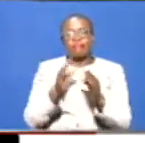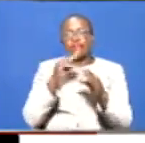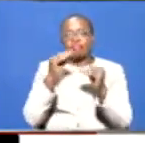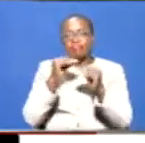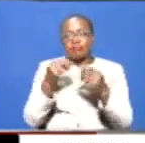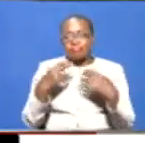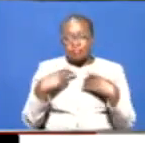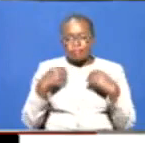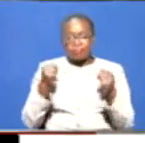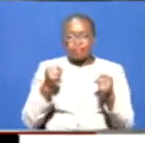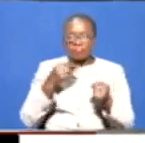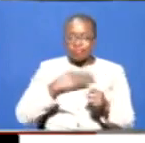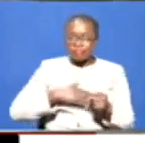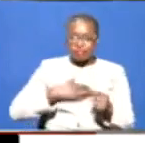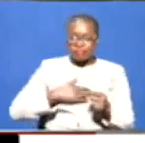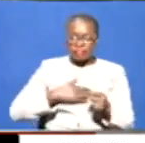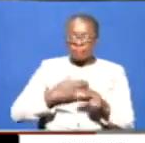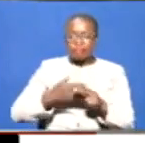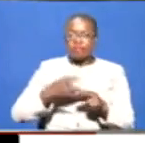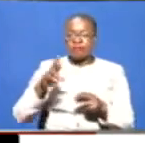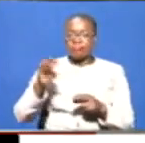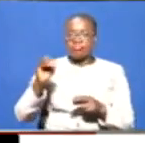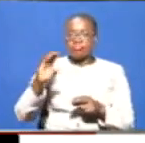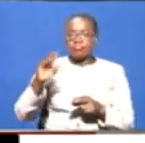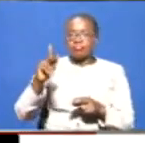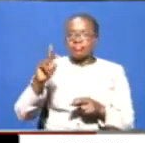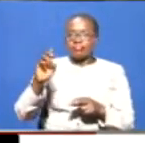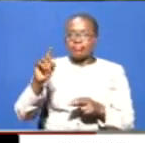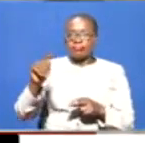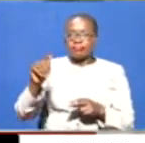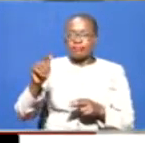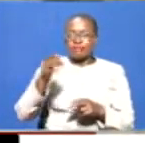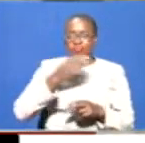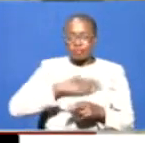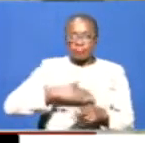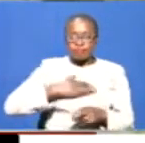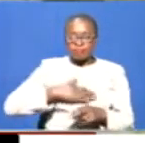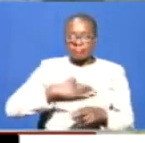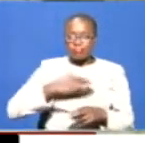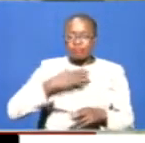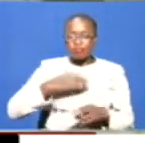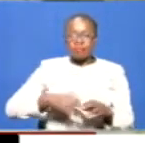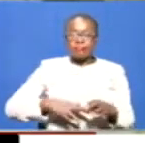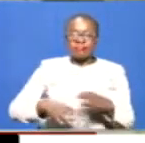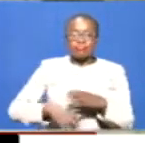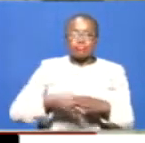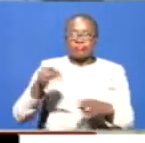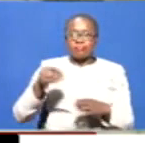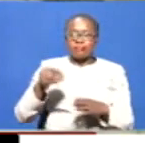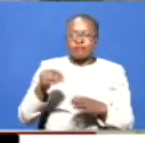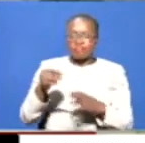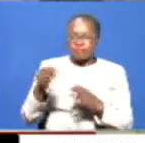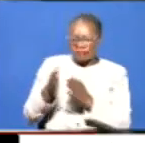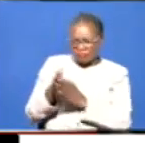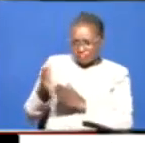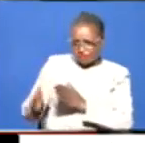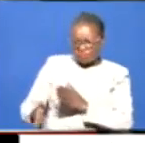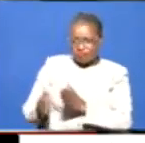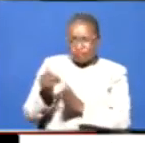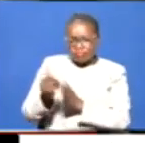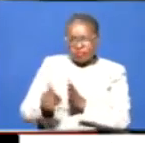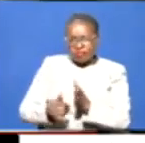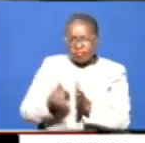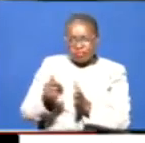na sayansi kwa jina Rocket Science. Mwili wa marehemu ulipatikana kando ya barabara kati ya Naivasha. Jamaa na marafiki